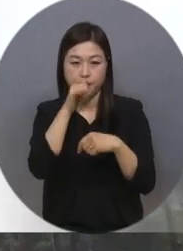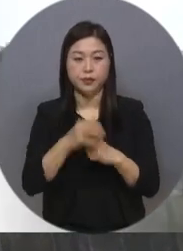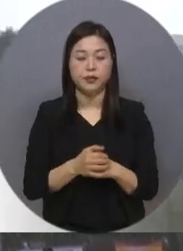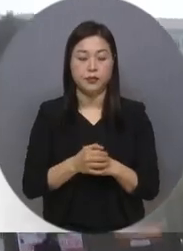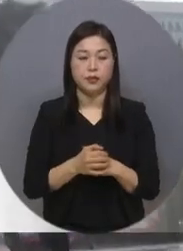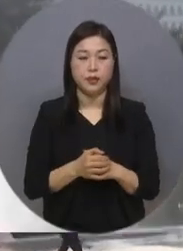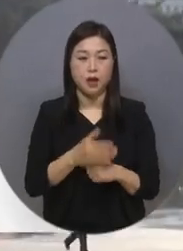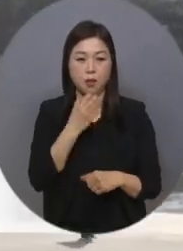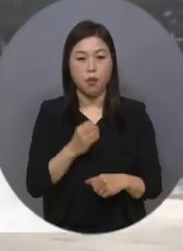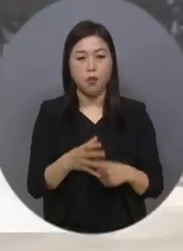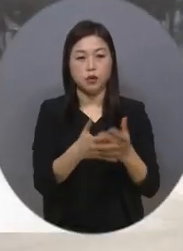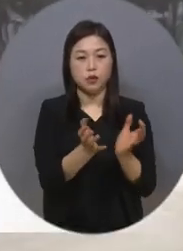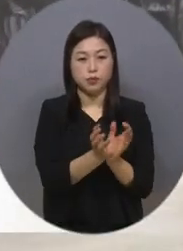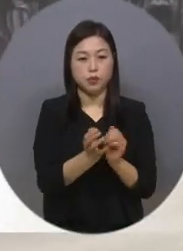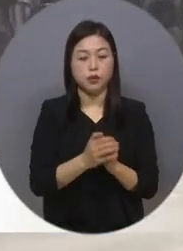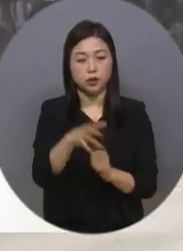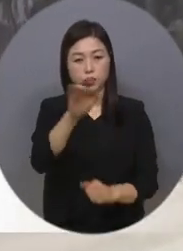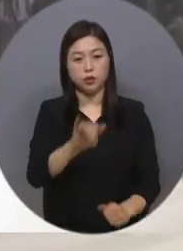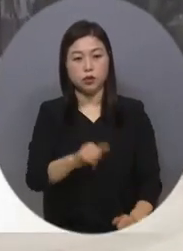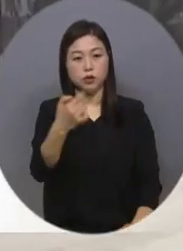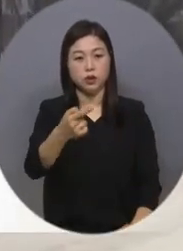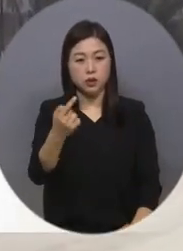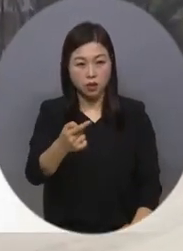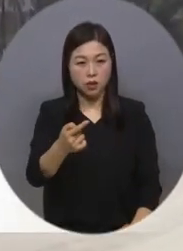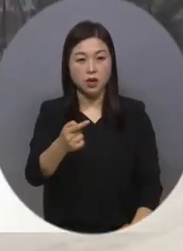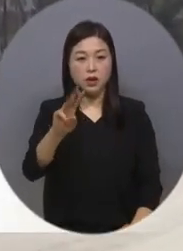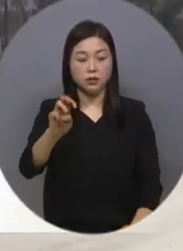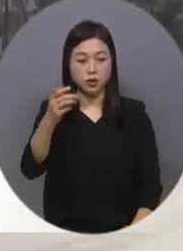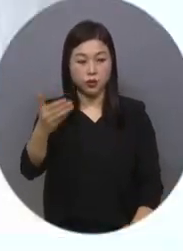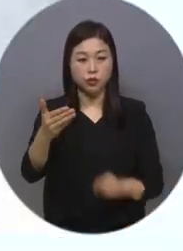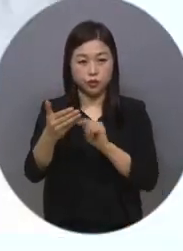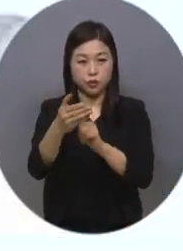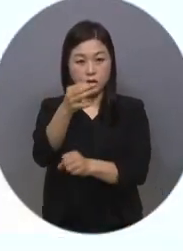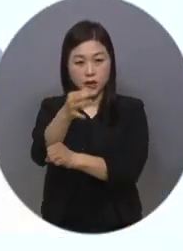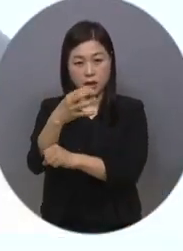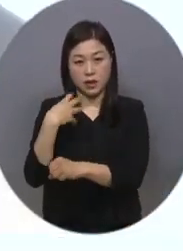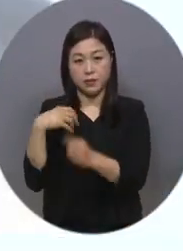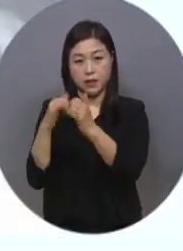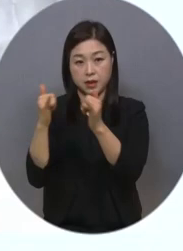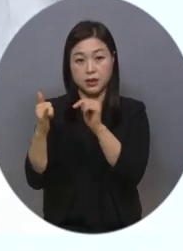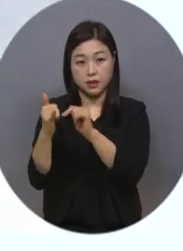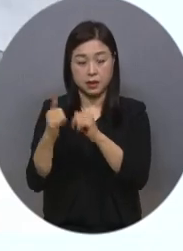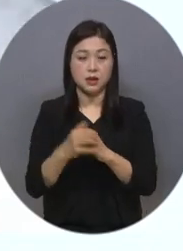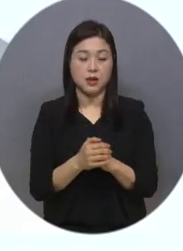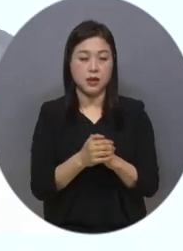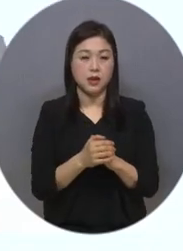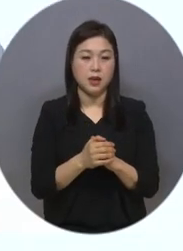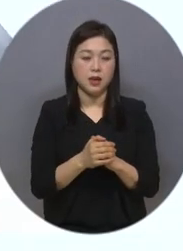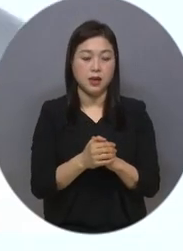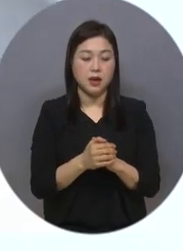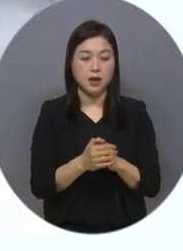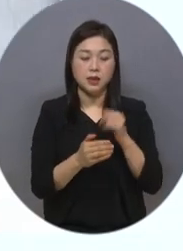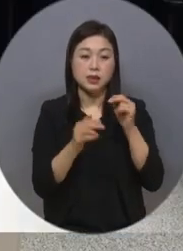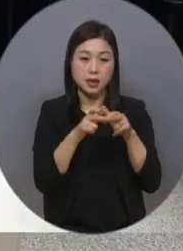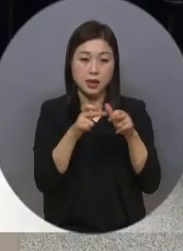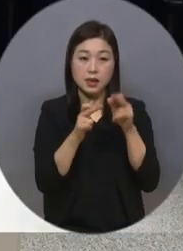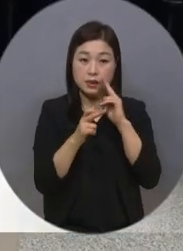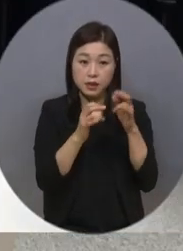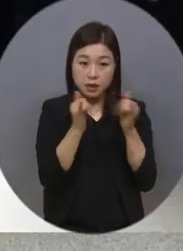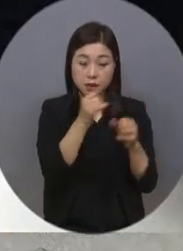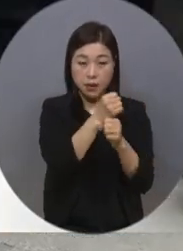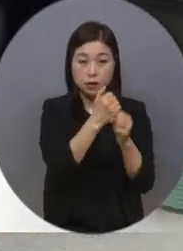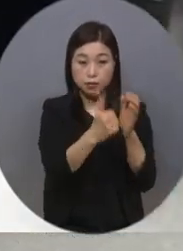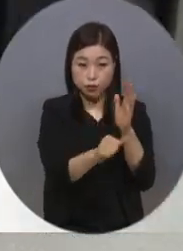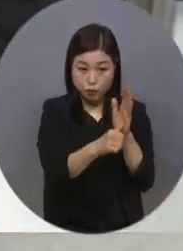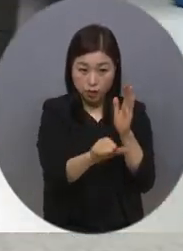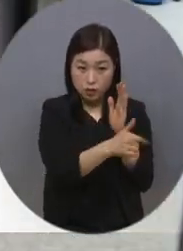보건복지부는 지난 2일 전국 1039개 공공기관 구매 담당자를 대상으로 중증장애인 생산품 우선구매제도 권역별